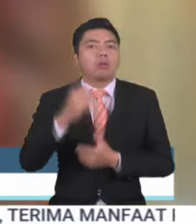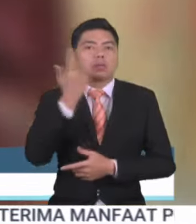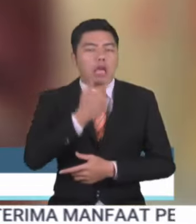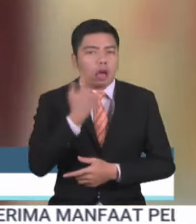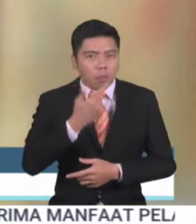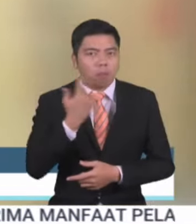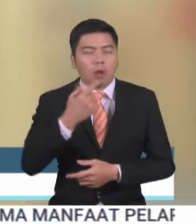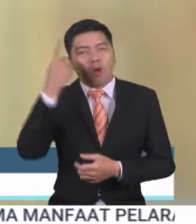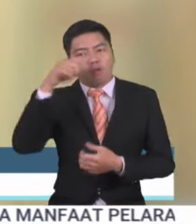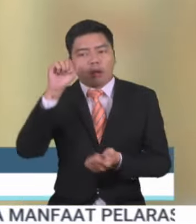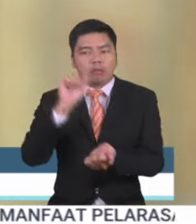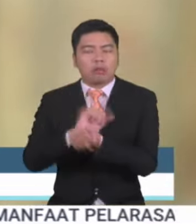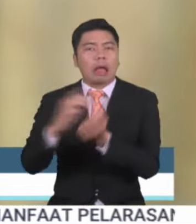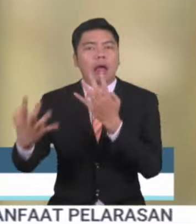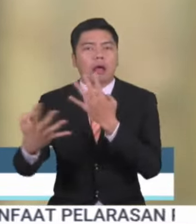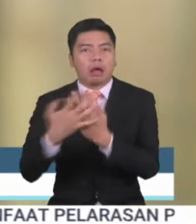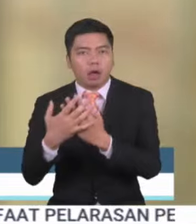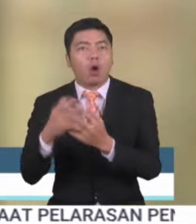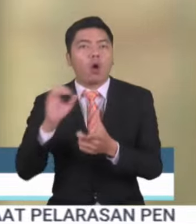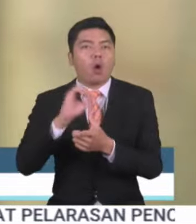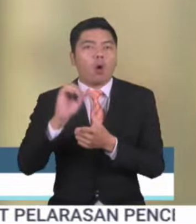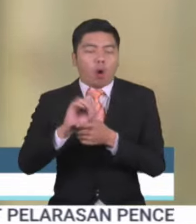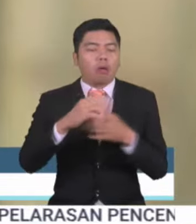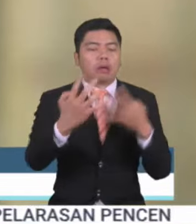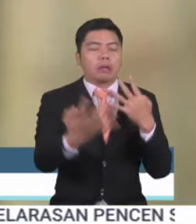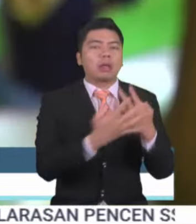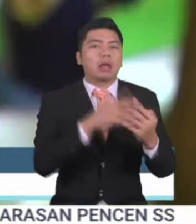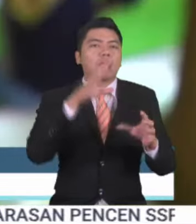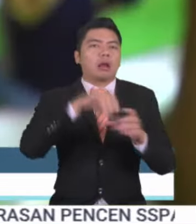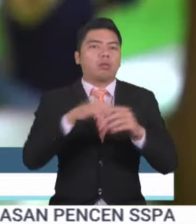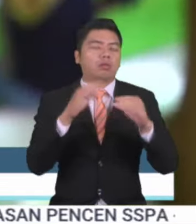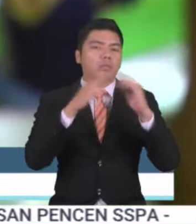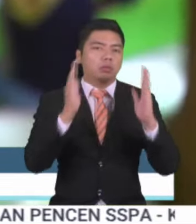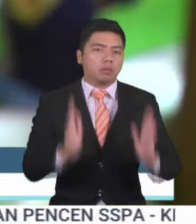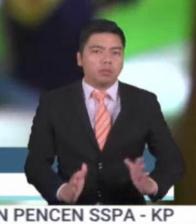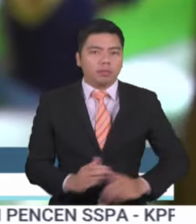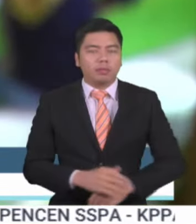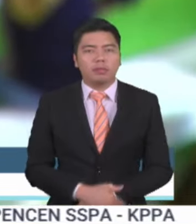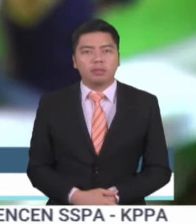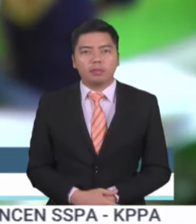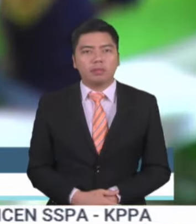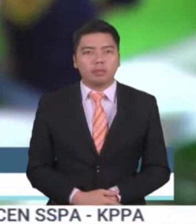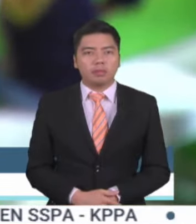siapa yang layak ditahan atau menjalani tempoh pemenjaraan di rumah.